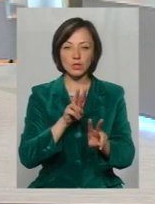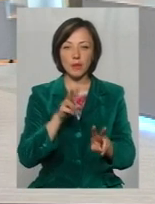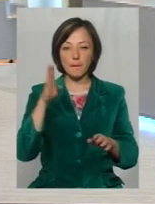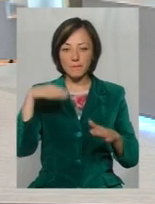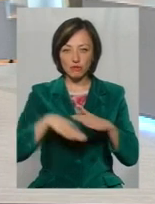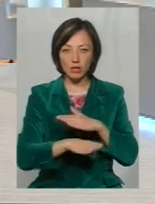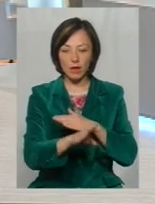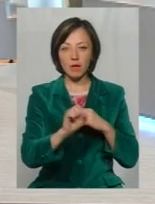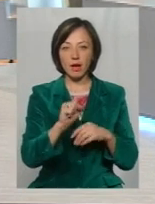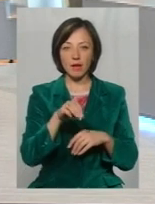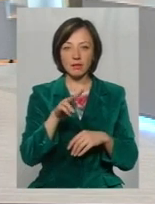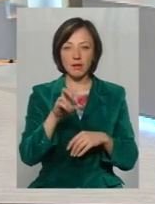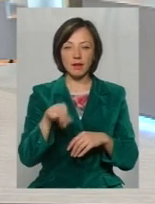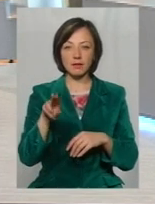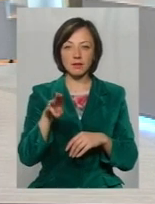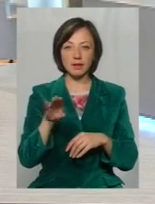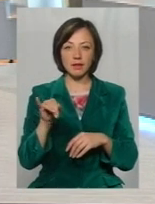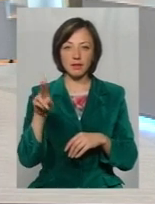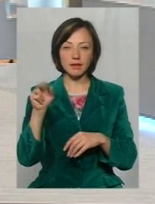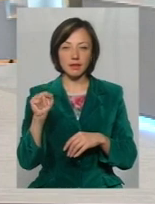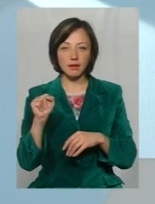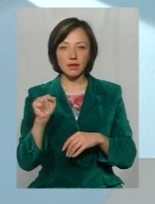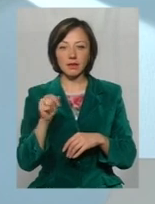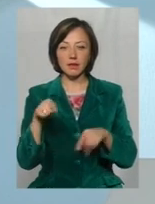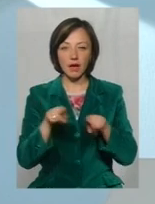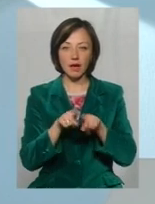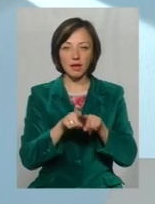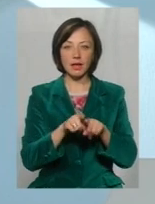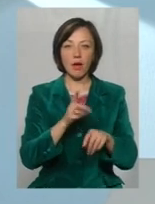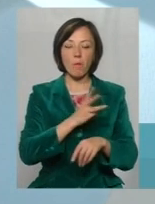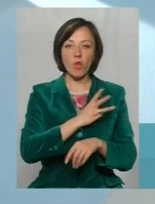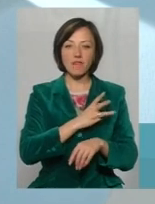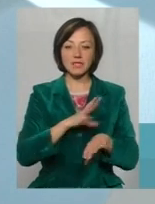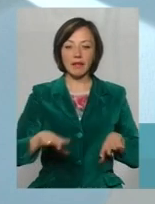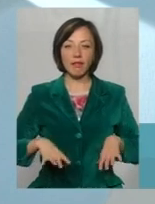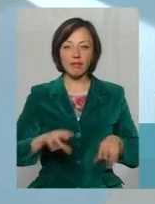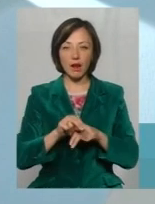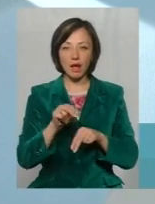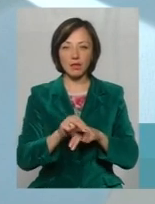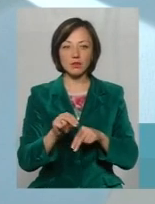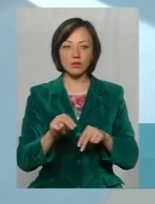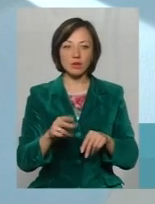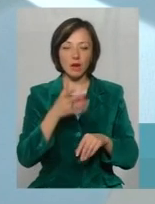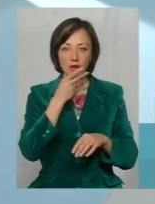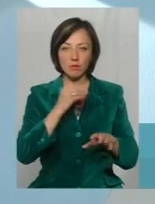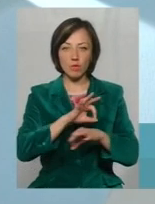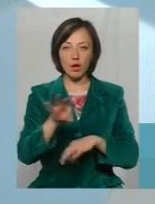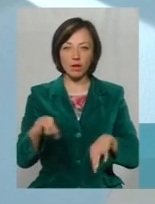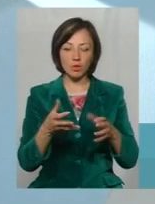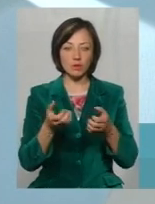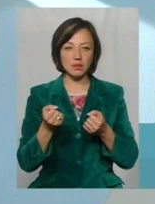Атлантида, яка знаходиться в Подільському районі, такі мотиваційні тренінги. Дуже гарні відгуки по цьому проекту ми